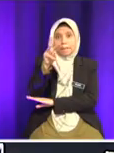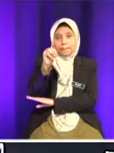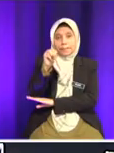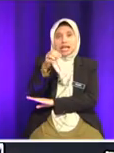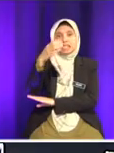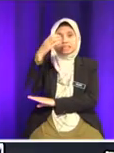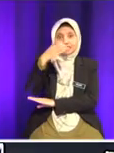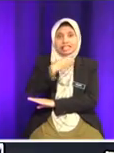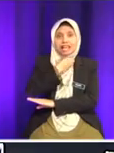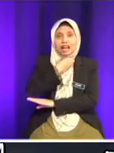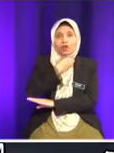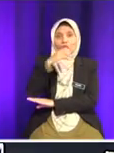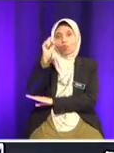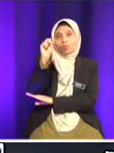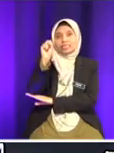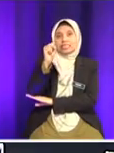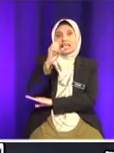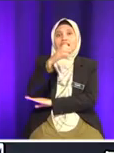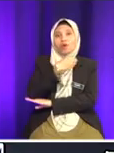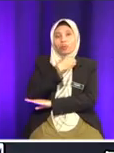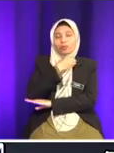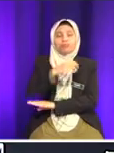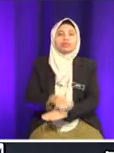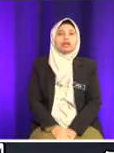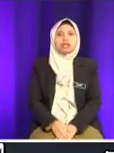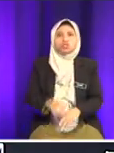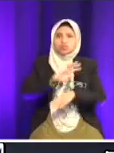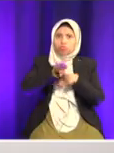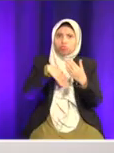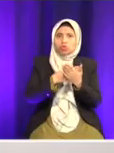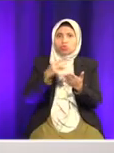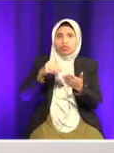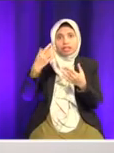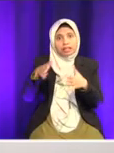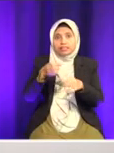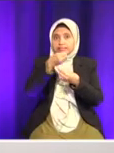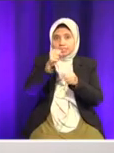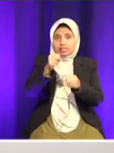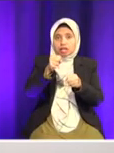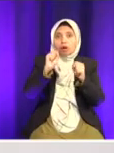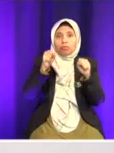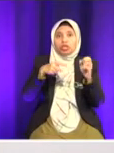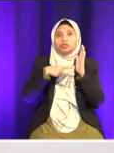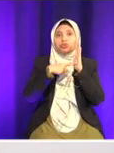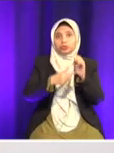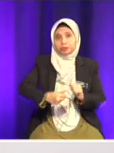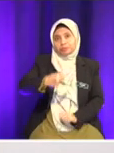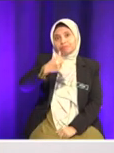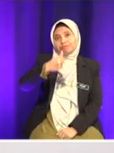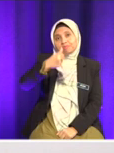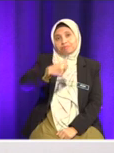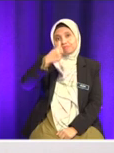menuntun di rumah dan juga di Google mix anda sudah sedih untuk perasaan ini Jika anda sudah sedia boleh tunjuk Thomson